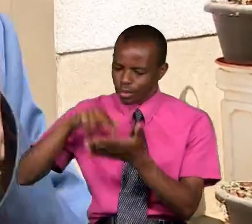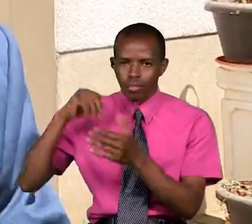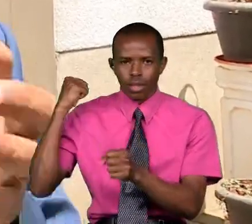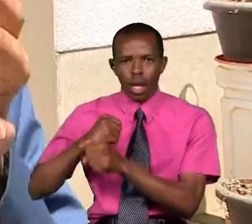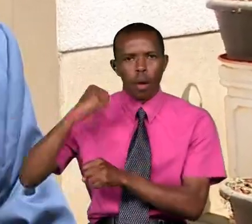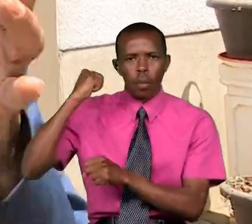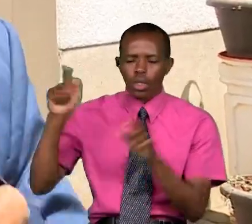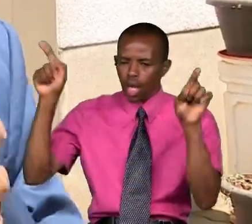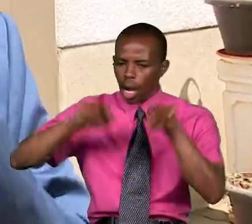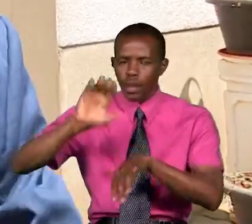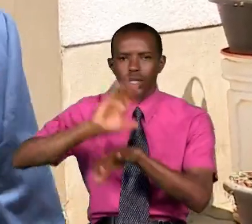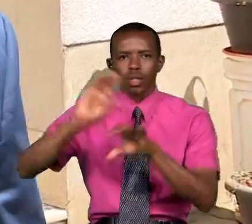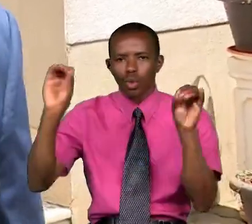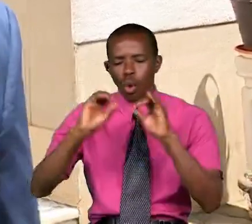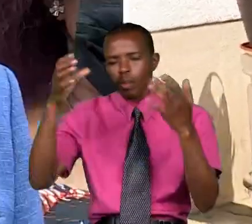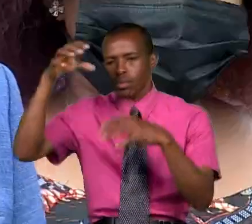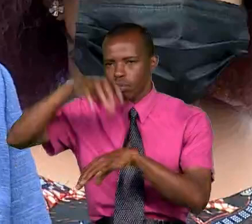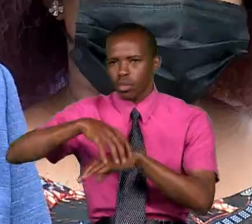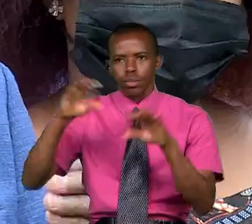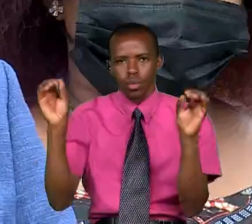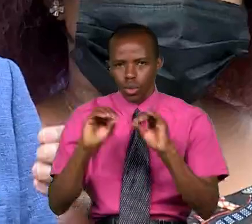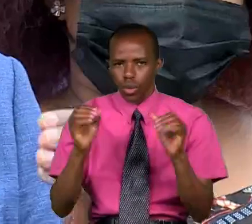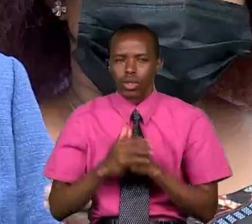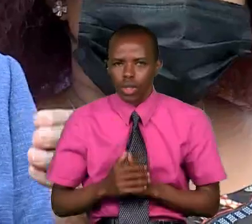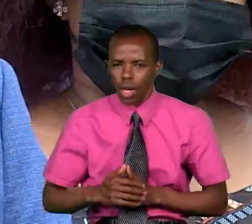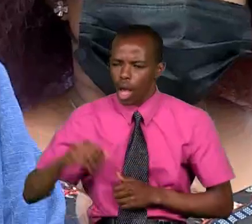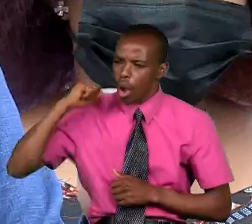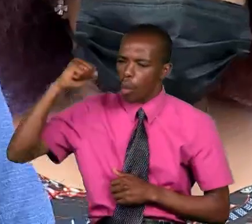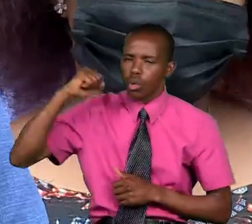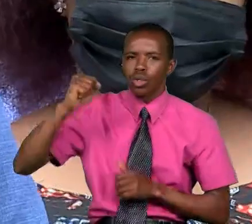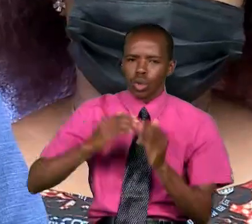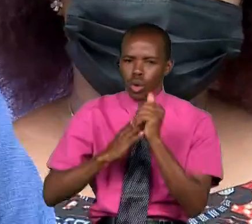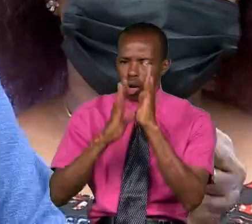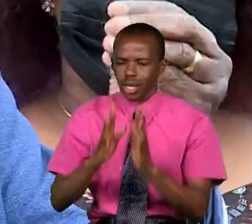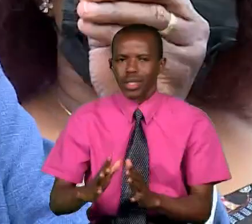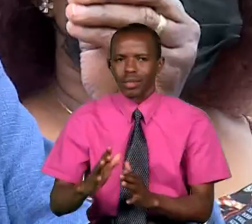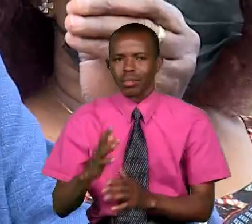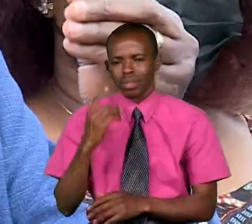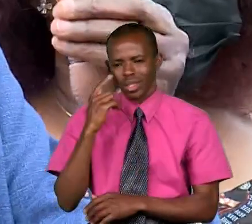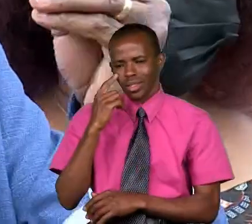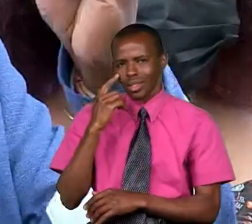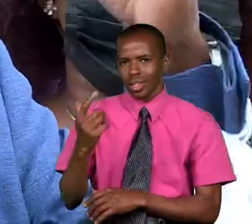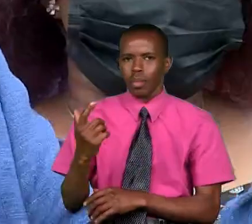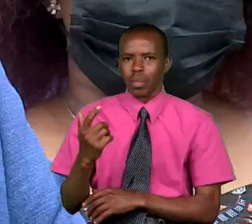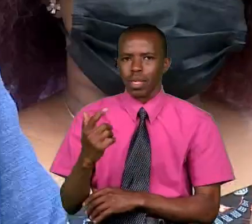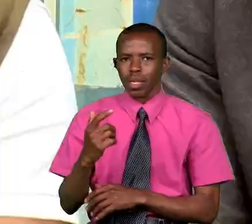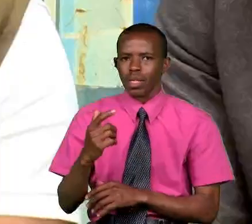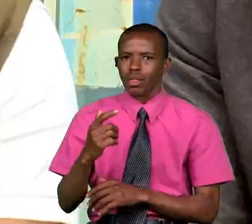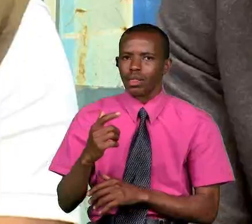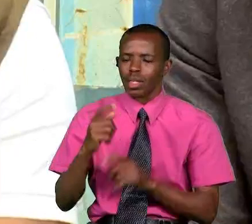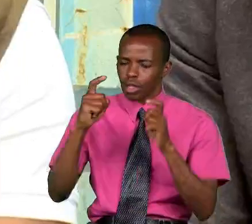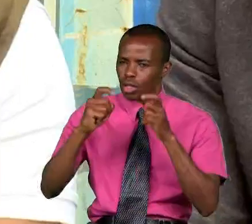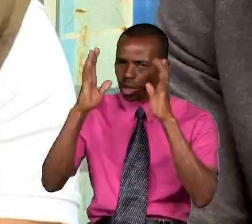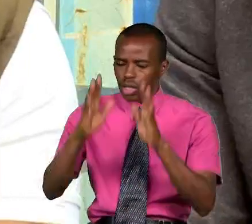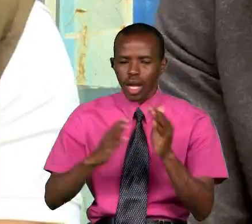siasa zifanywe ndani ya makanisa wala ndani ya misikiti. Do not make political leaders look like they are sinners. Kuna